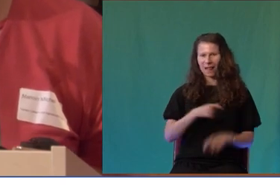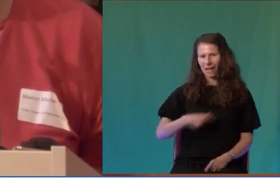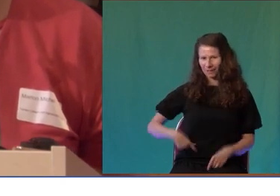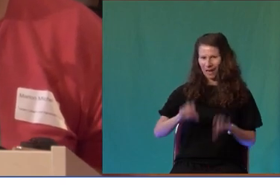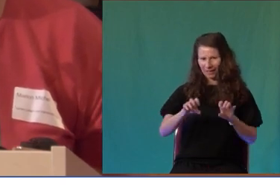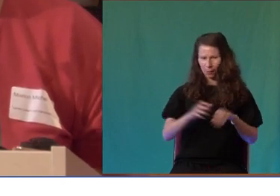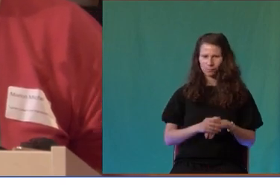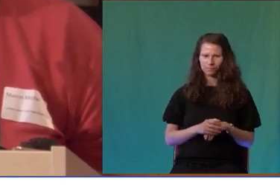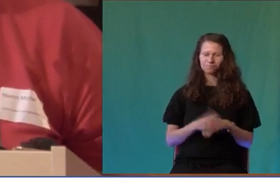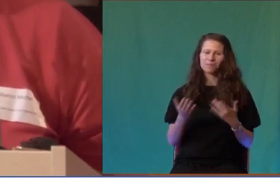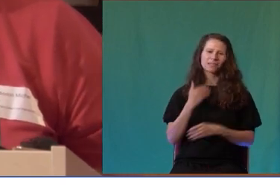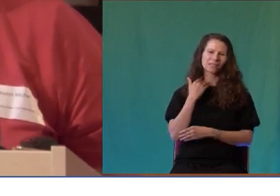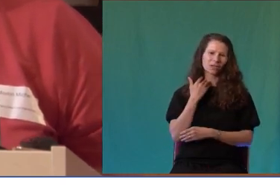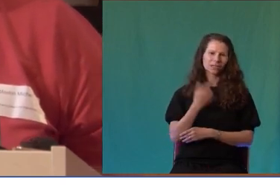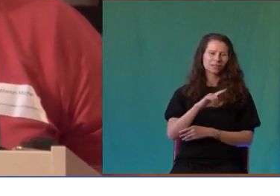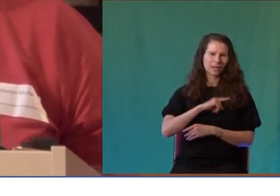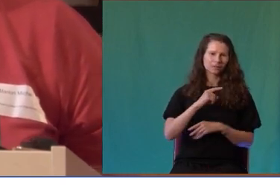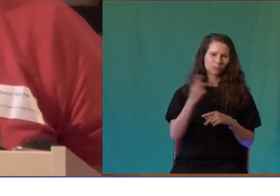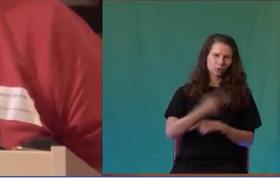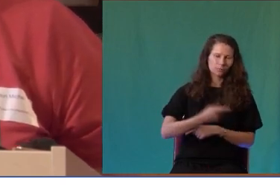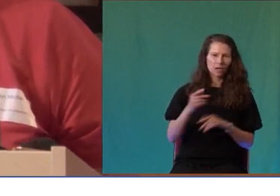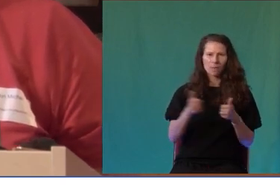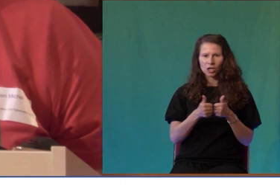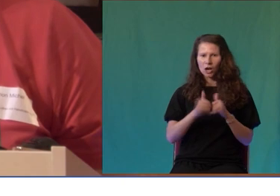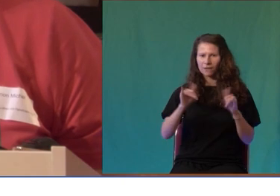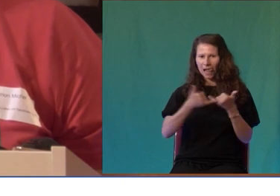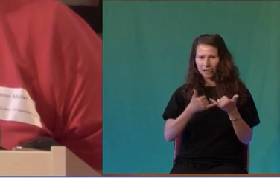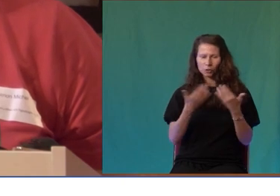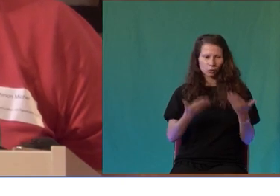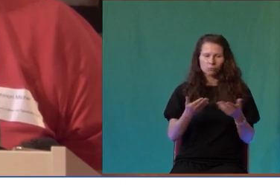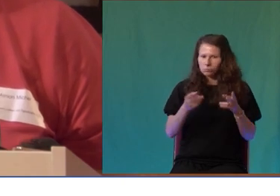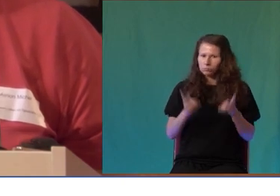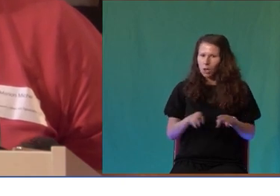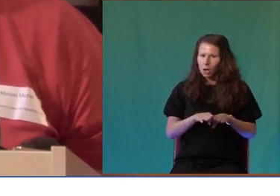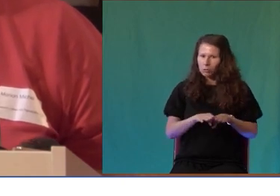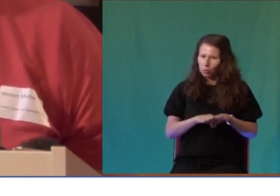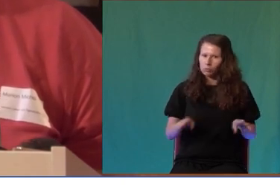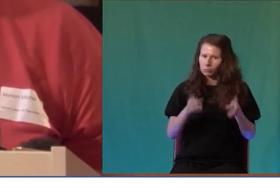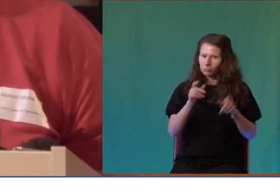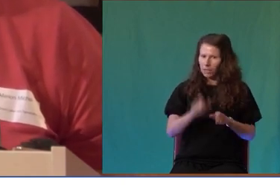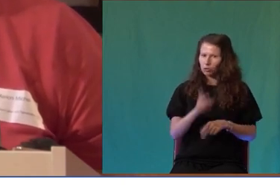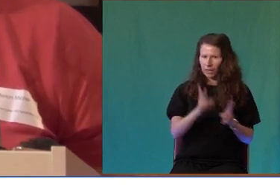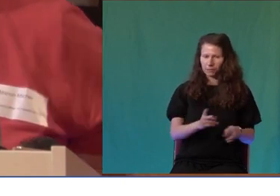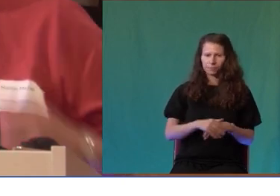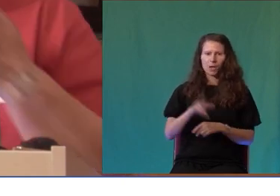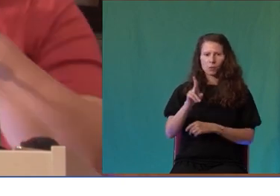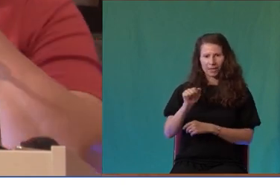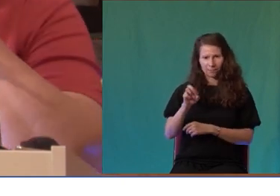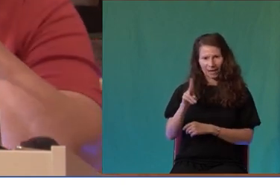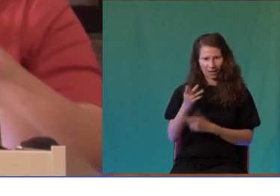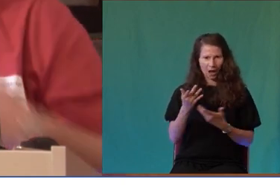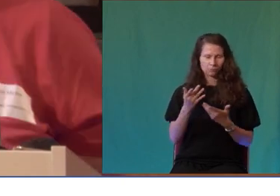selbstbestimmte Sexualität Partnerschaft und Elternschaft sind grundlegende Menschenrechte mit der Ratifizierung durch ein